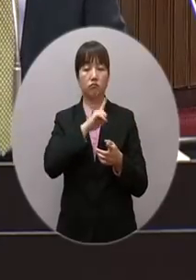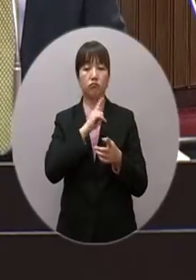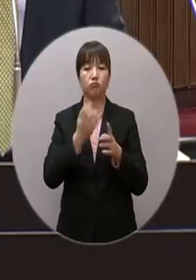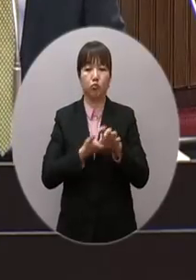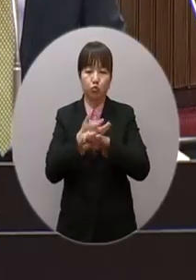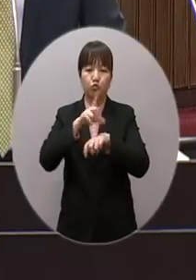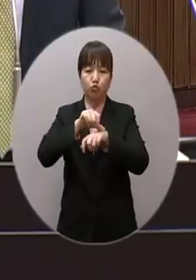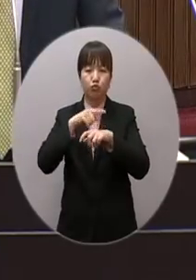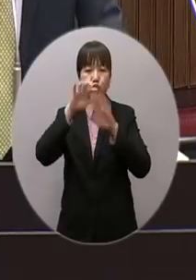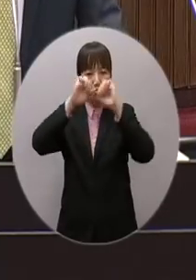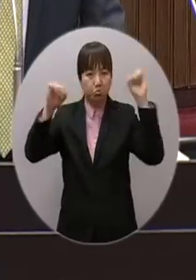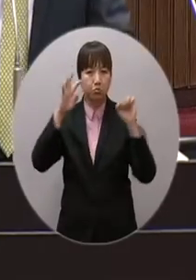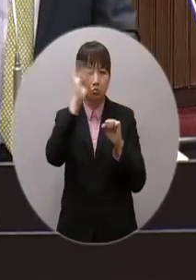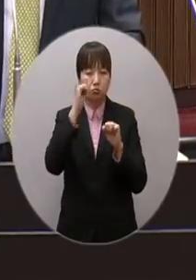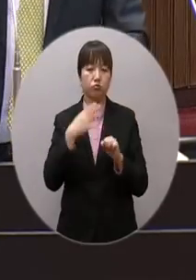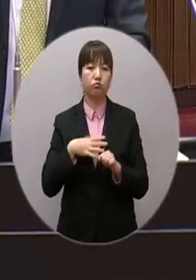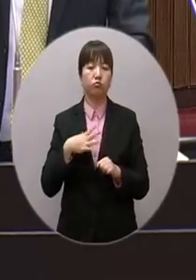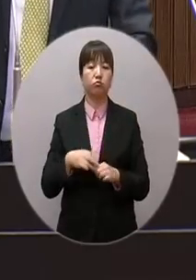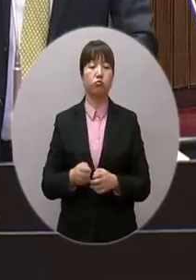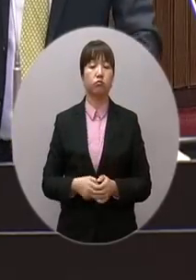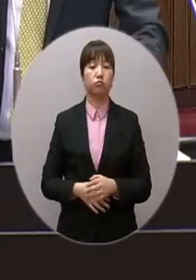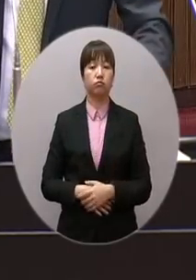间去了解可以吗？